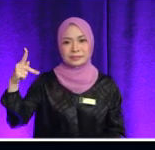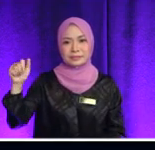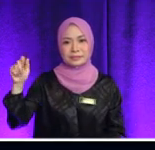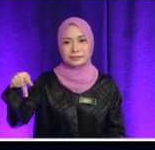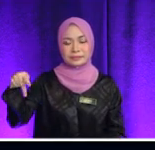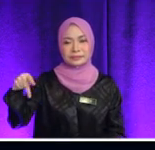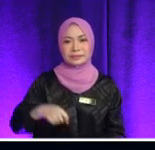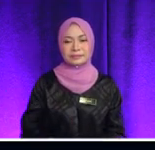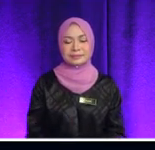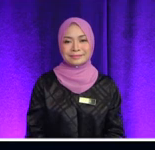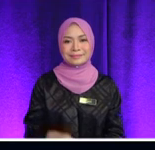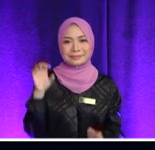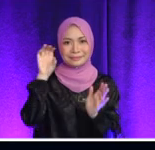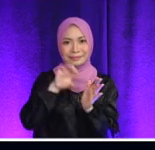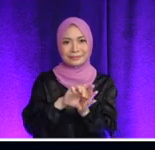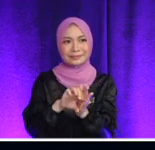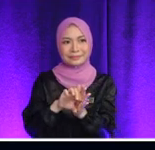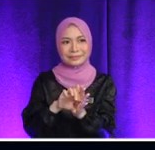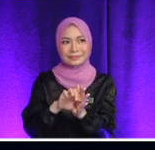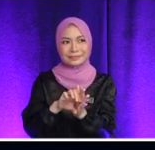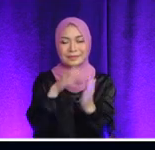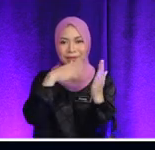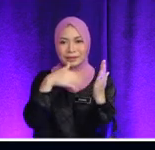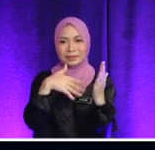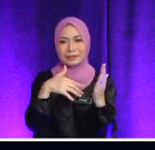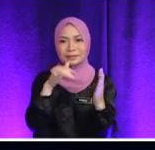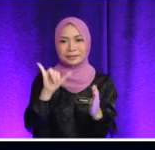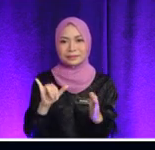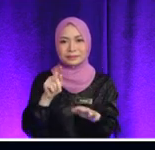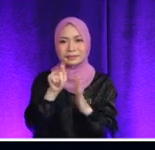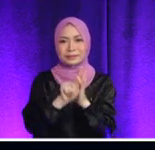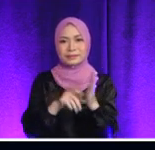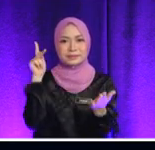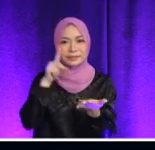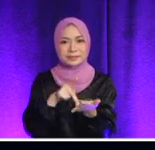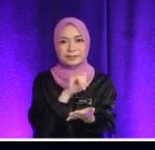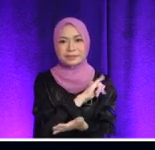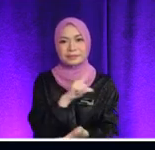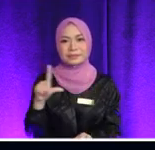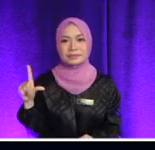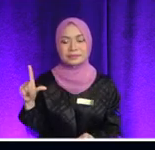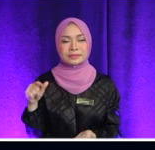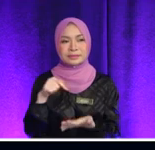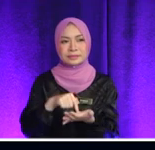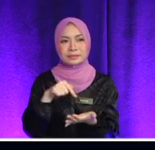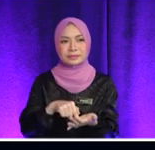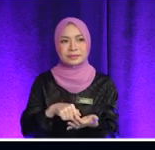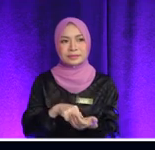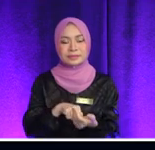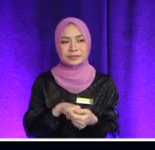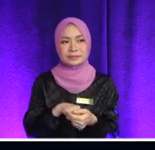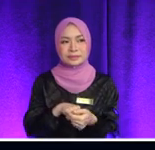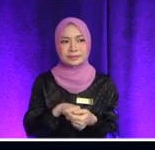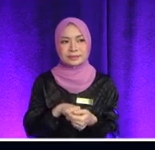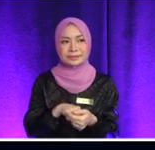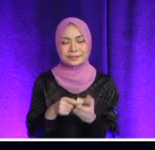contoh catatan beliau yang terkenal adalah oke yang inilah Oke yaitu desain 1906